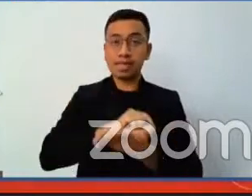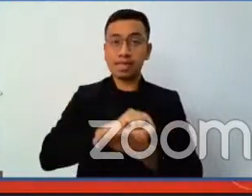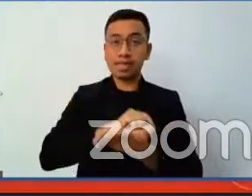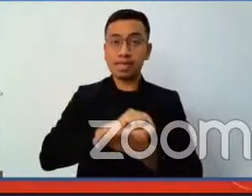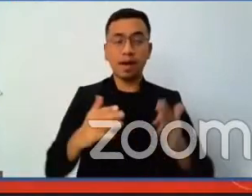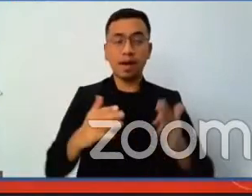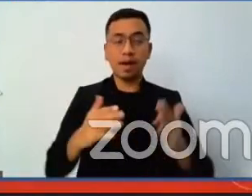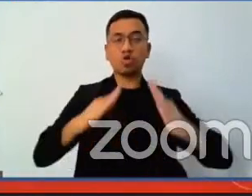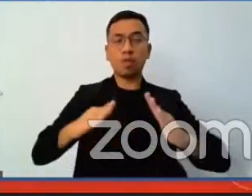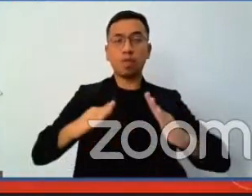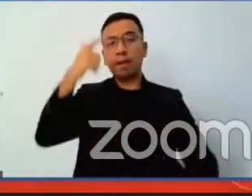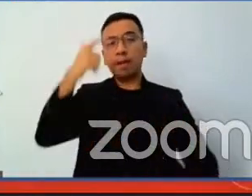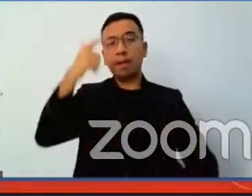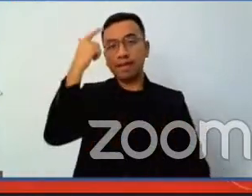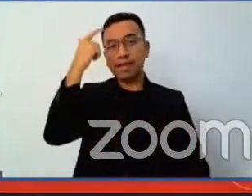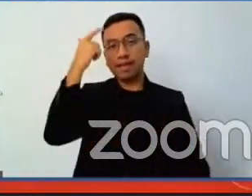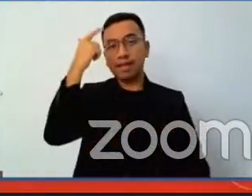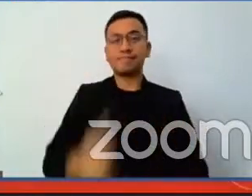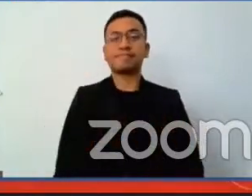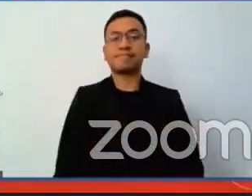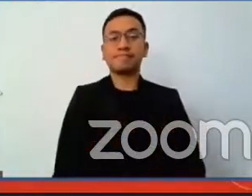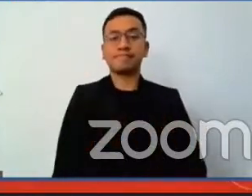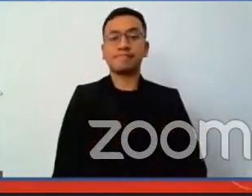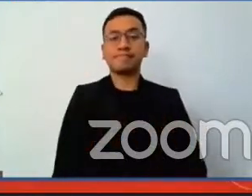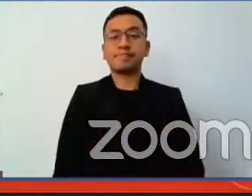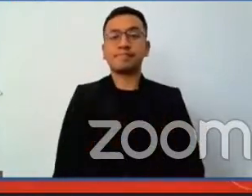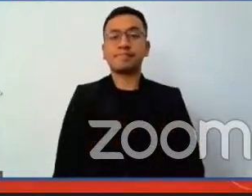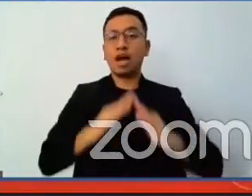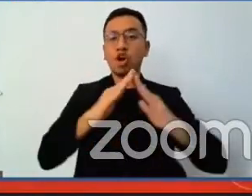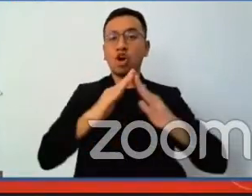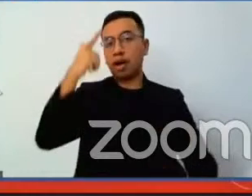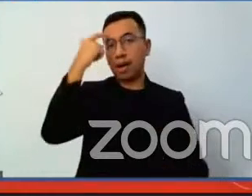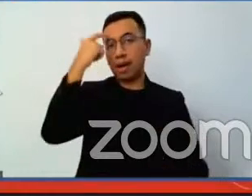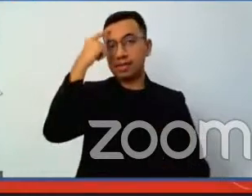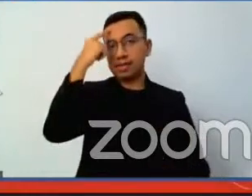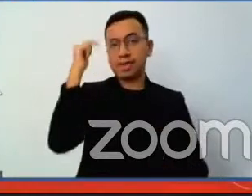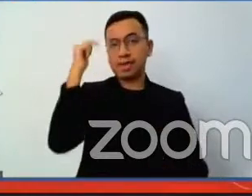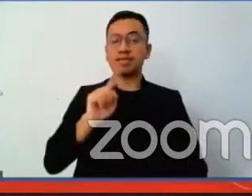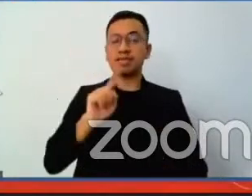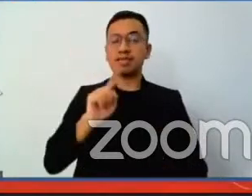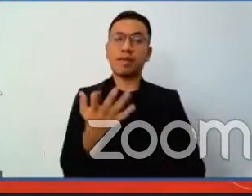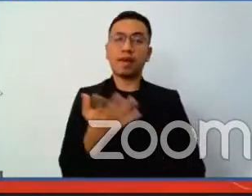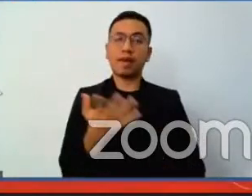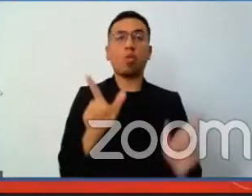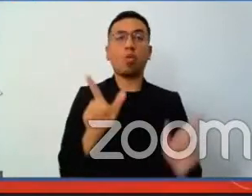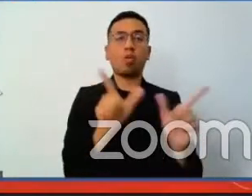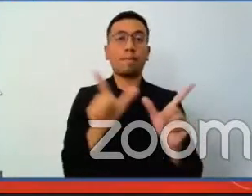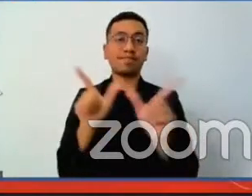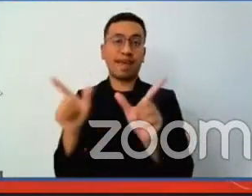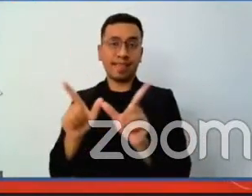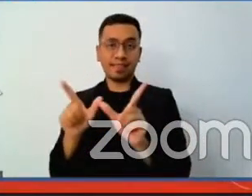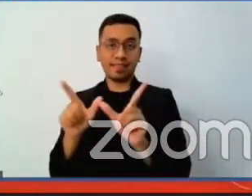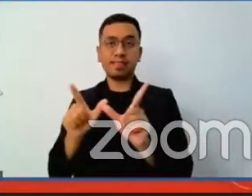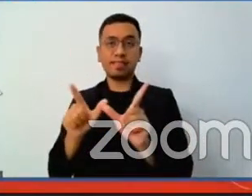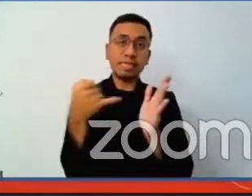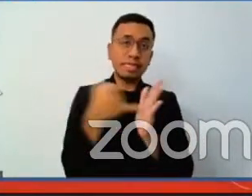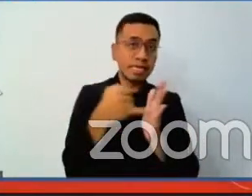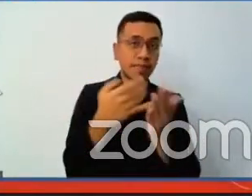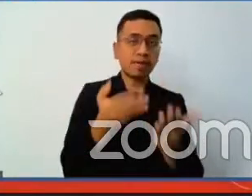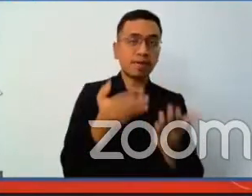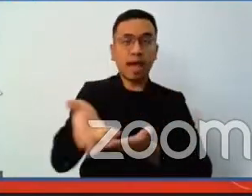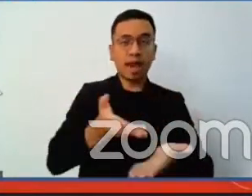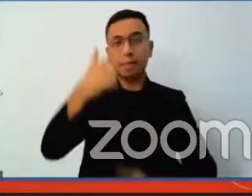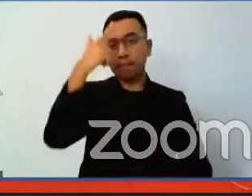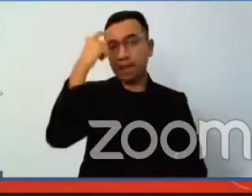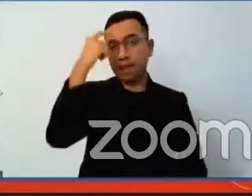Belajar. Rumah Belajar menjadi salah satu portal pembelajaran berbasis web yang berisi berbagai layanan pembelajaran seperti